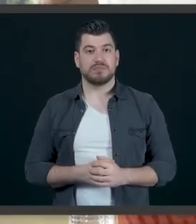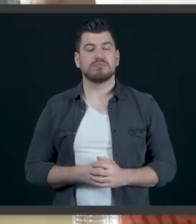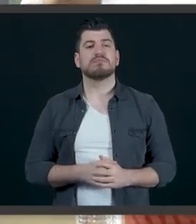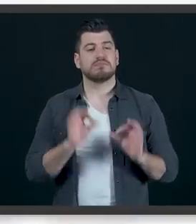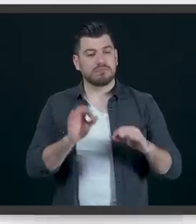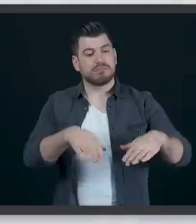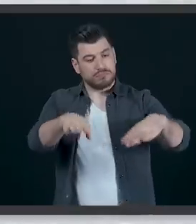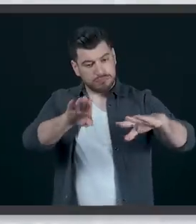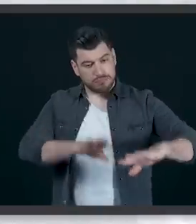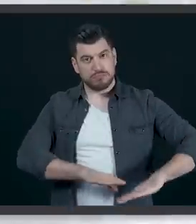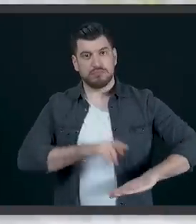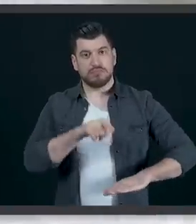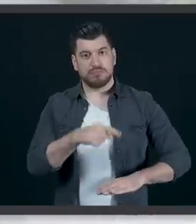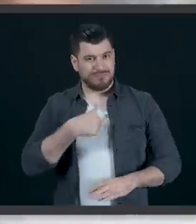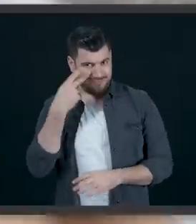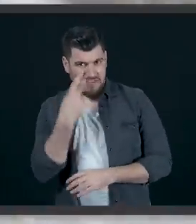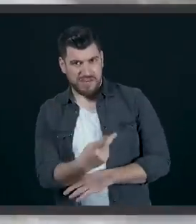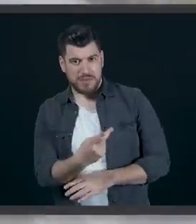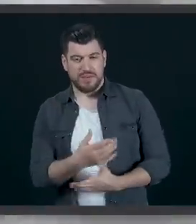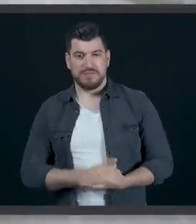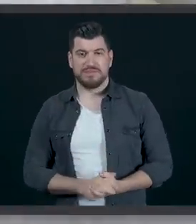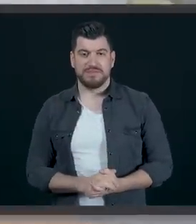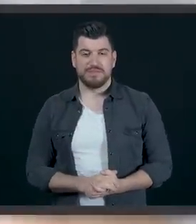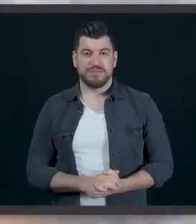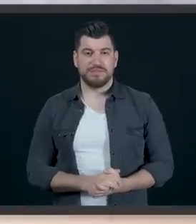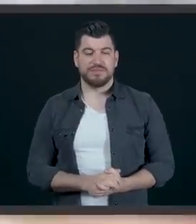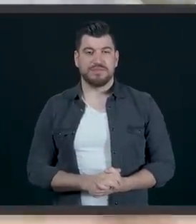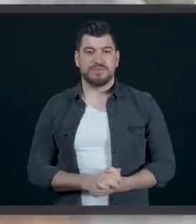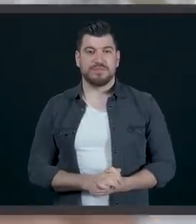θα το ρίξω ολόκληρο. Το βλέπετε?